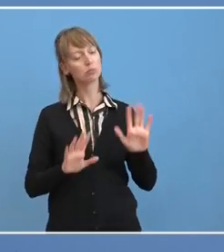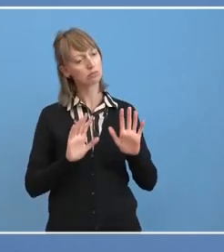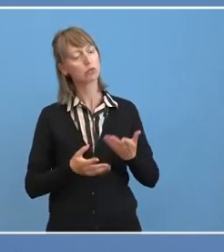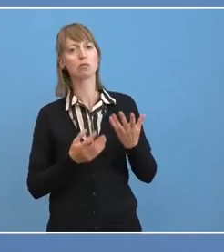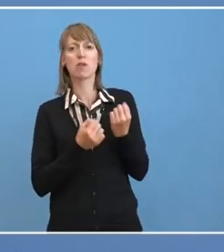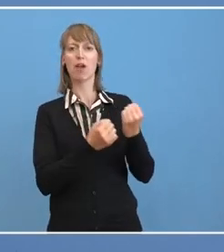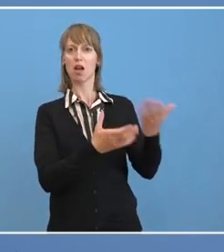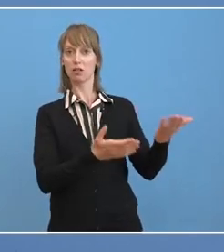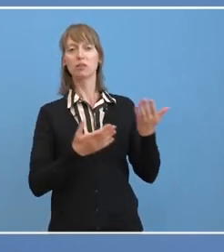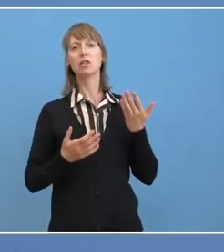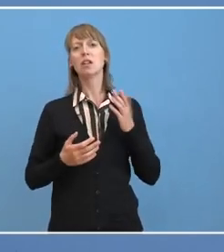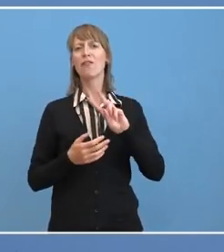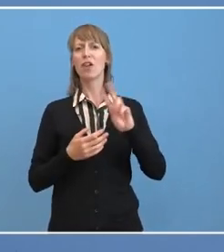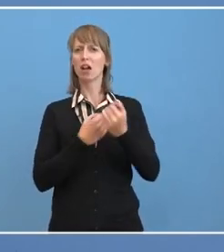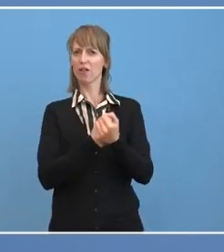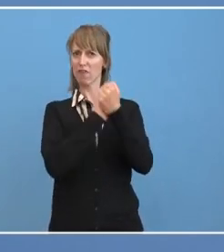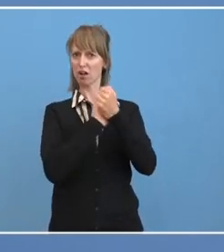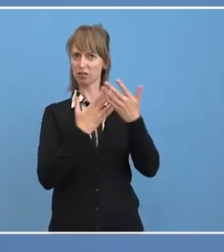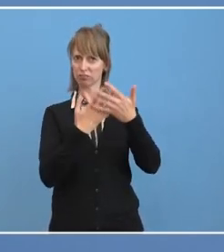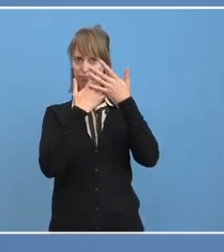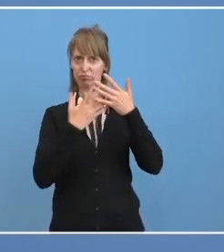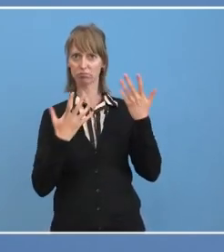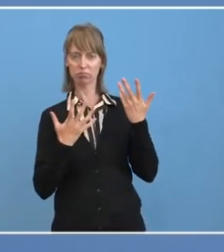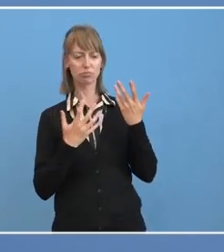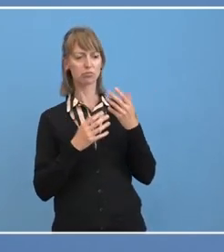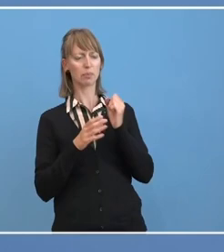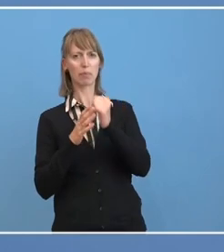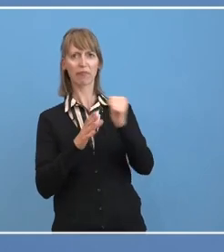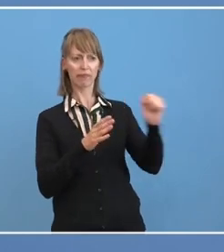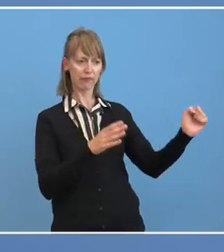die Menschen, die gefangen gehalten